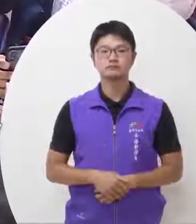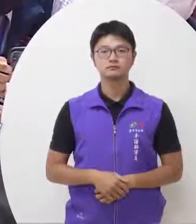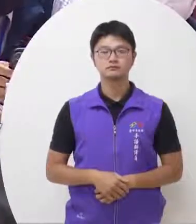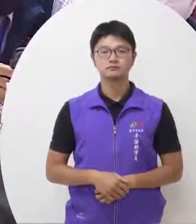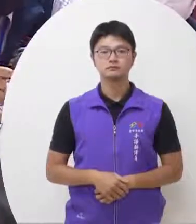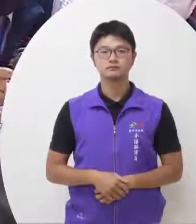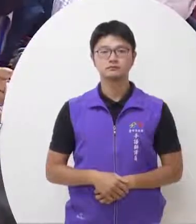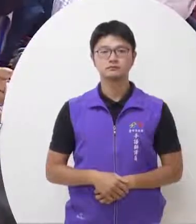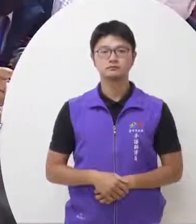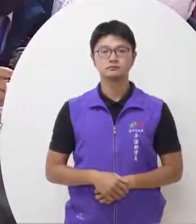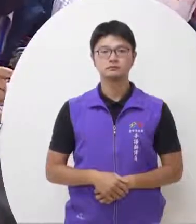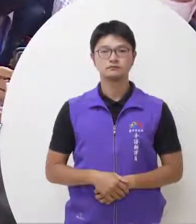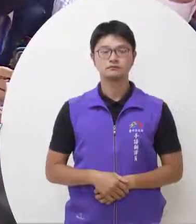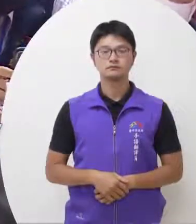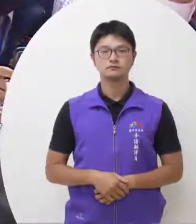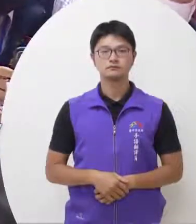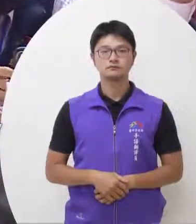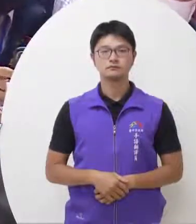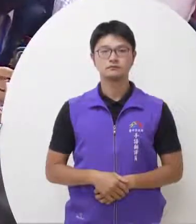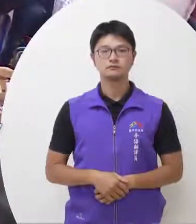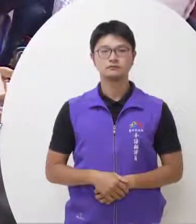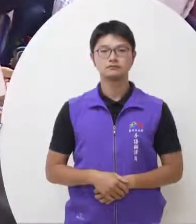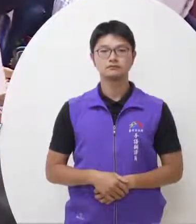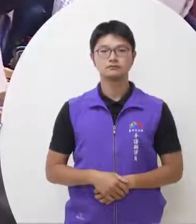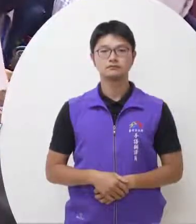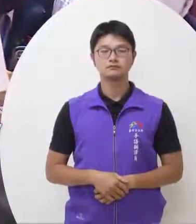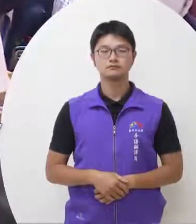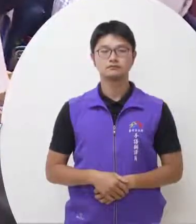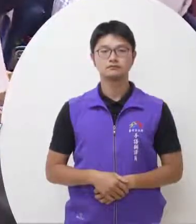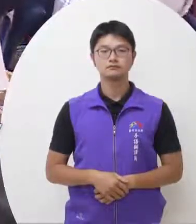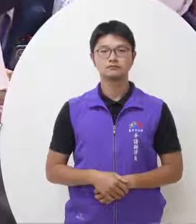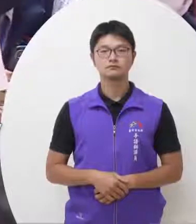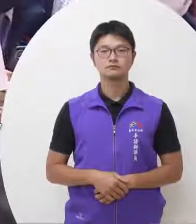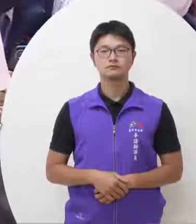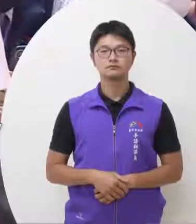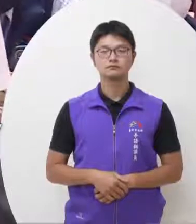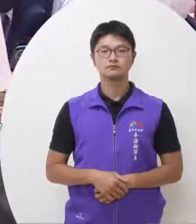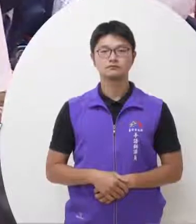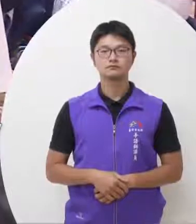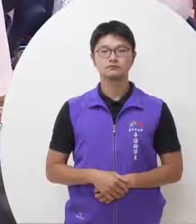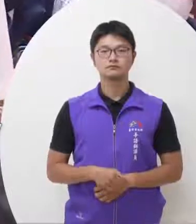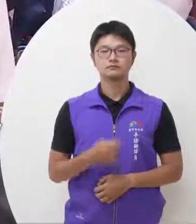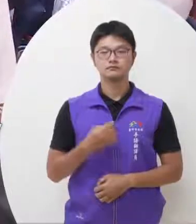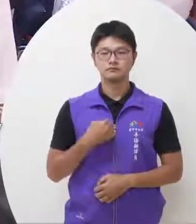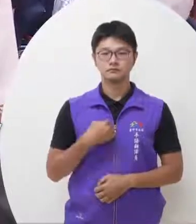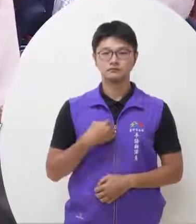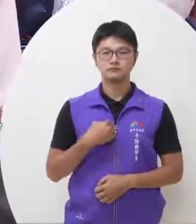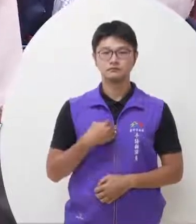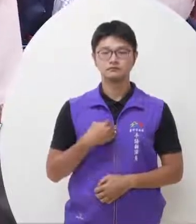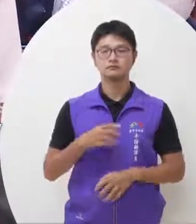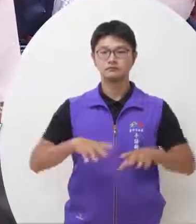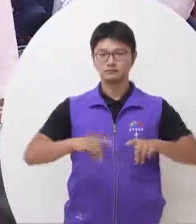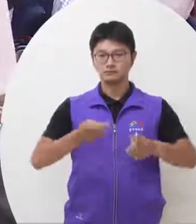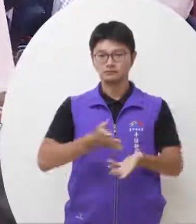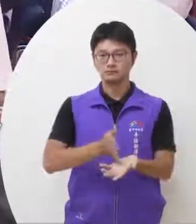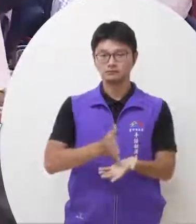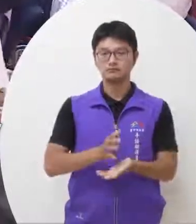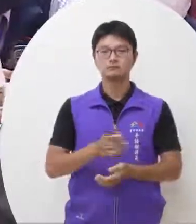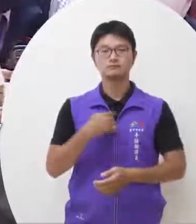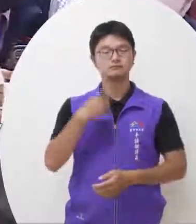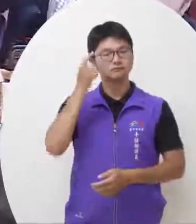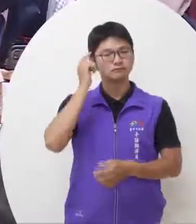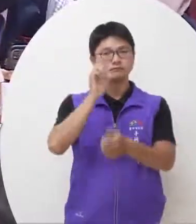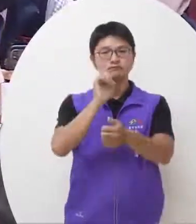长当选，大家早安，大家好哈。之前你连里长第一次发言哈。阿伯甲讲